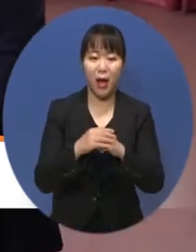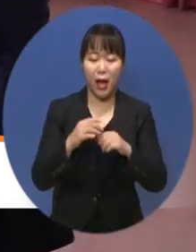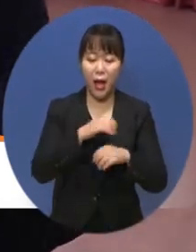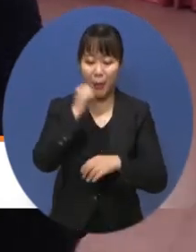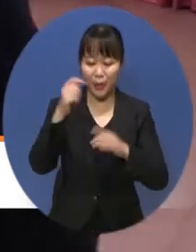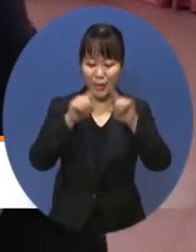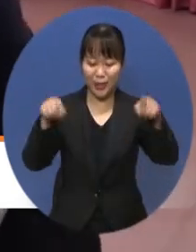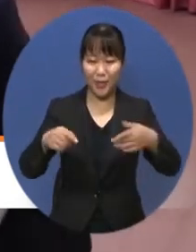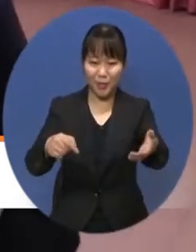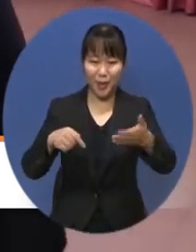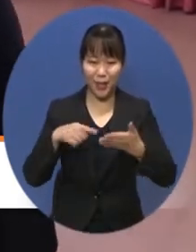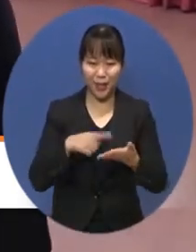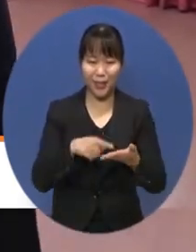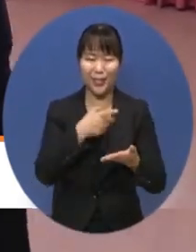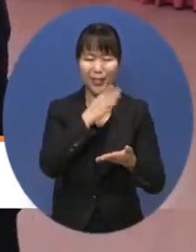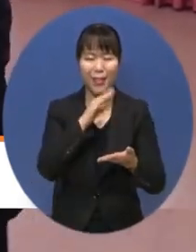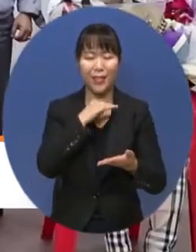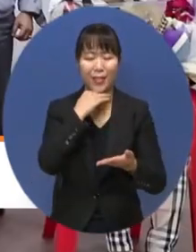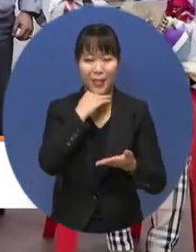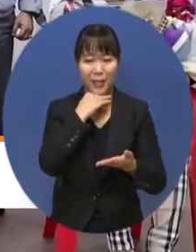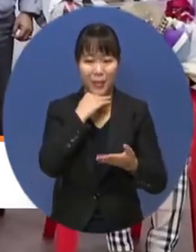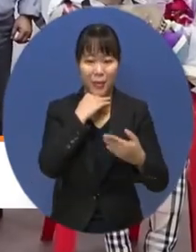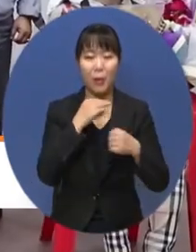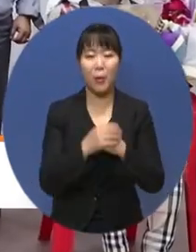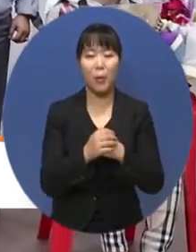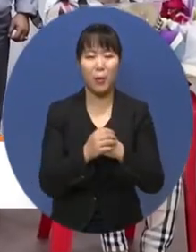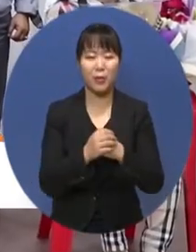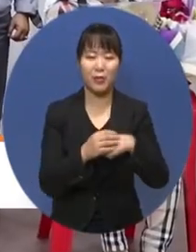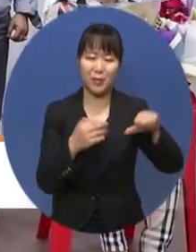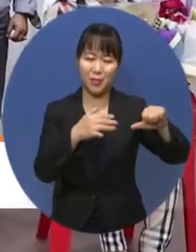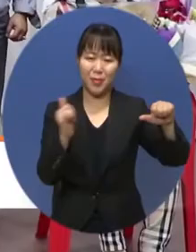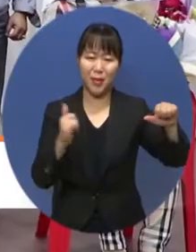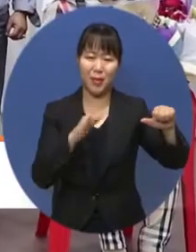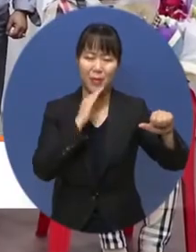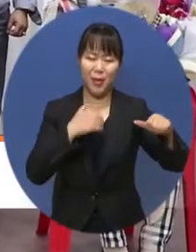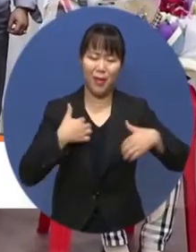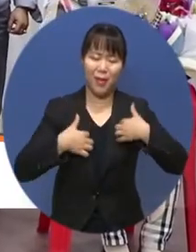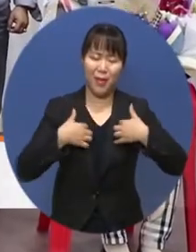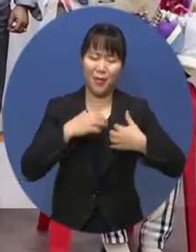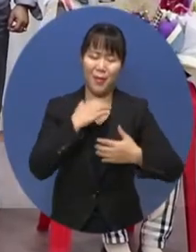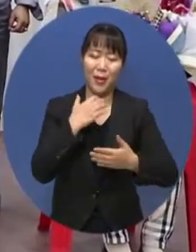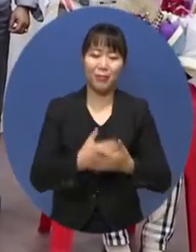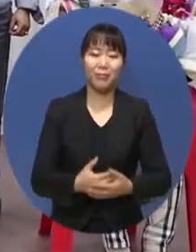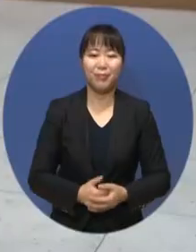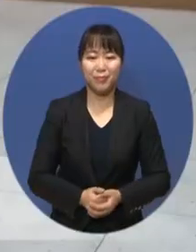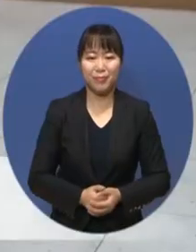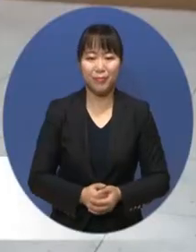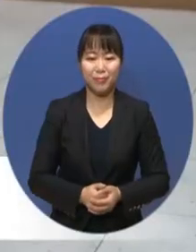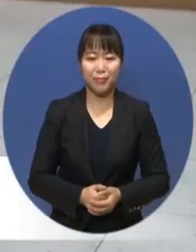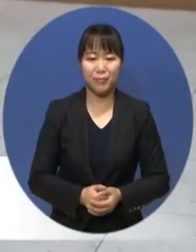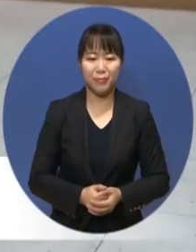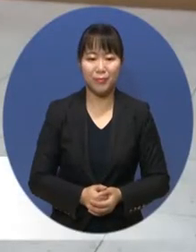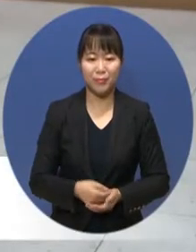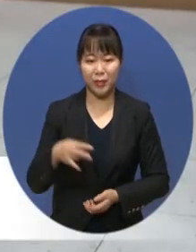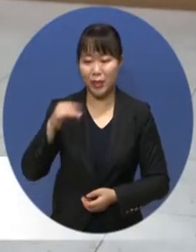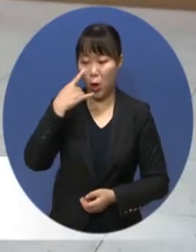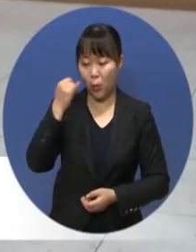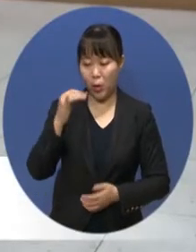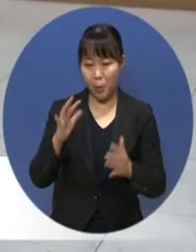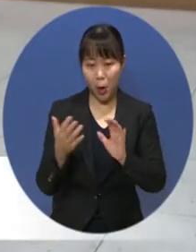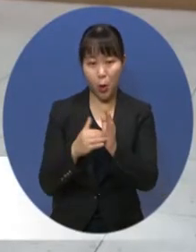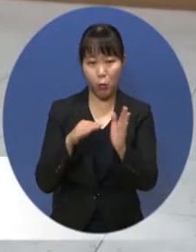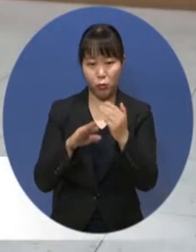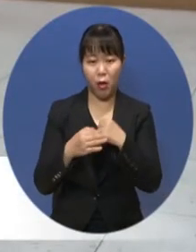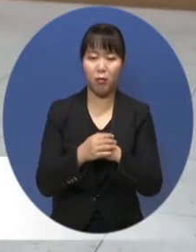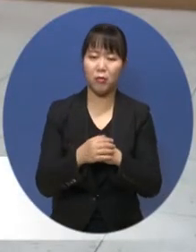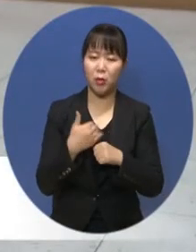받은 고령의 학생 5명은 벅차오르는 기쁨을 감추지 못합니다. 시어머님 돌아가시고 난